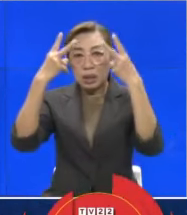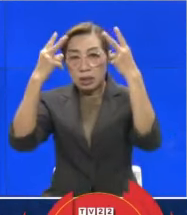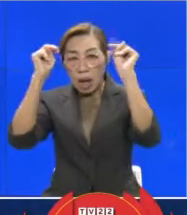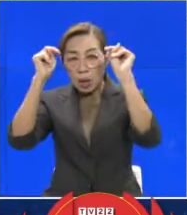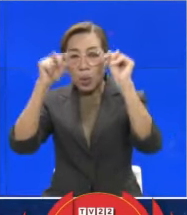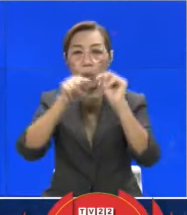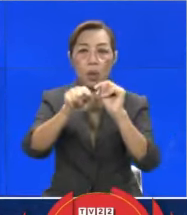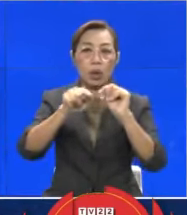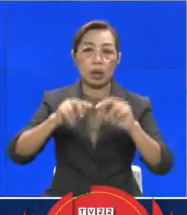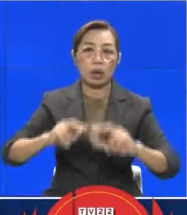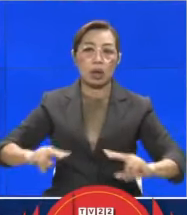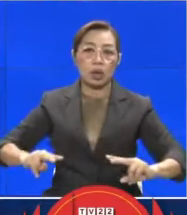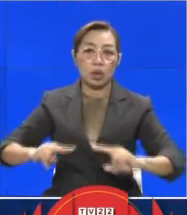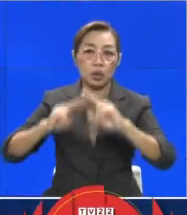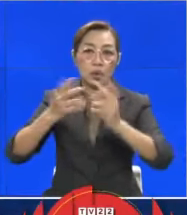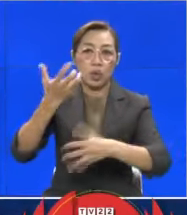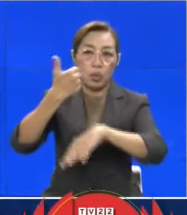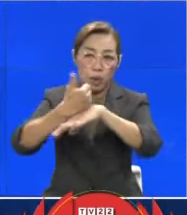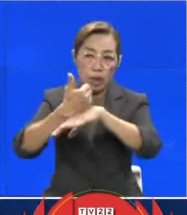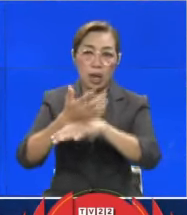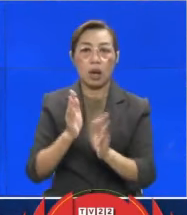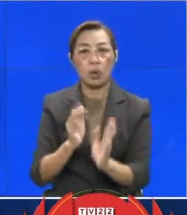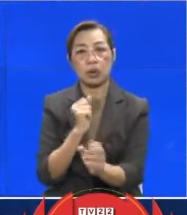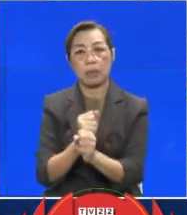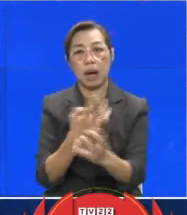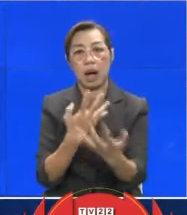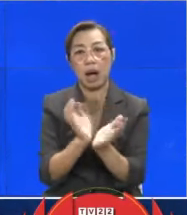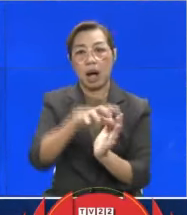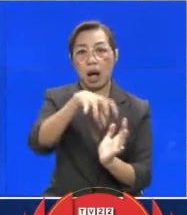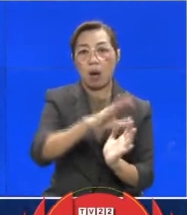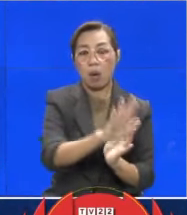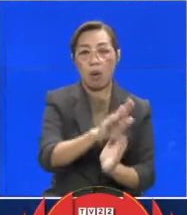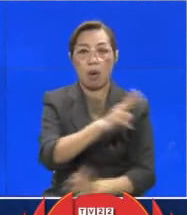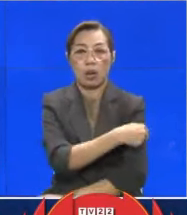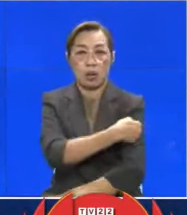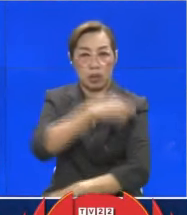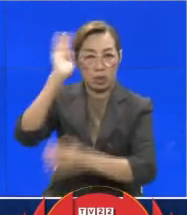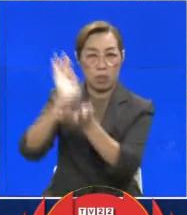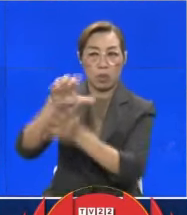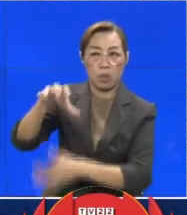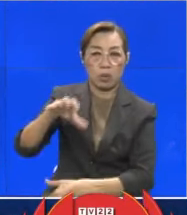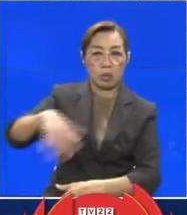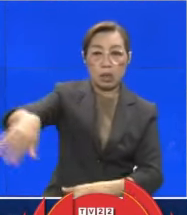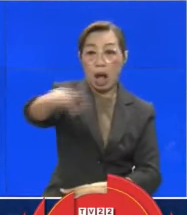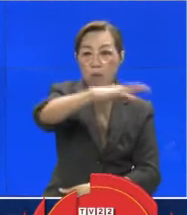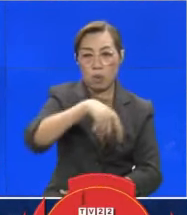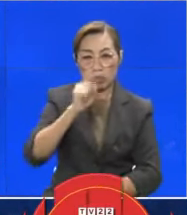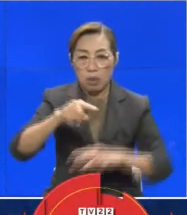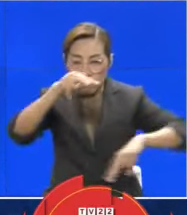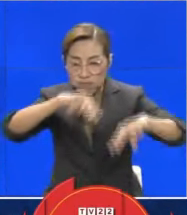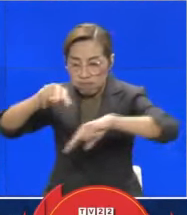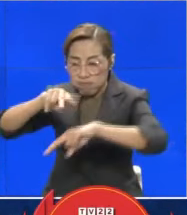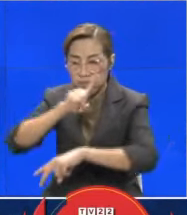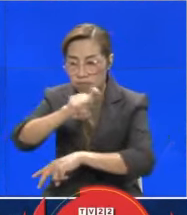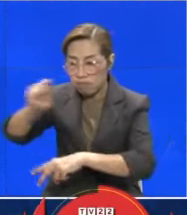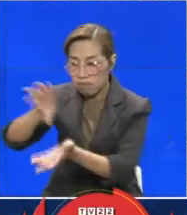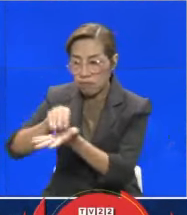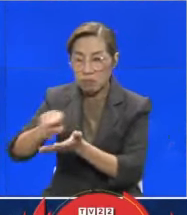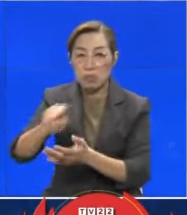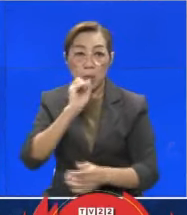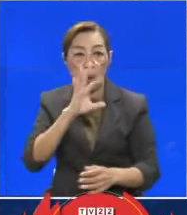มนตรีทั้งรัฐมนตรียุติธรรมข้าราชการกรมราชทัณฑ์โรงพยาบาลตำรวจต้องถูกตรวจสอบแล้วก็ไม่สามารถอ้างว่า